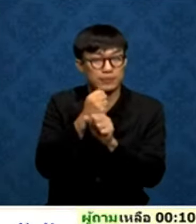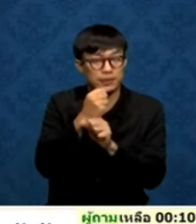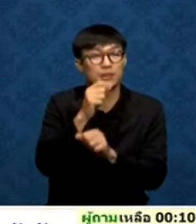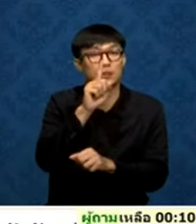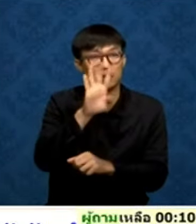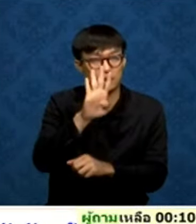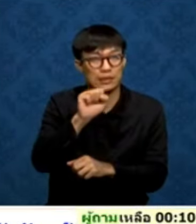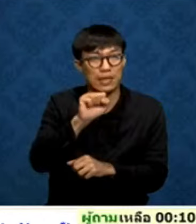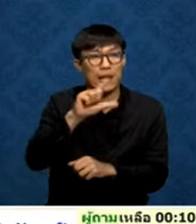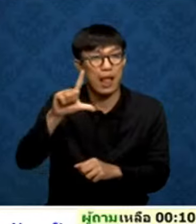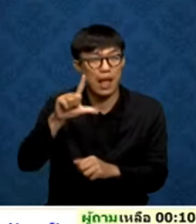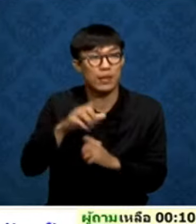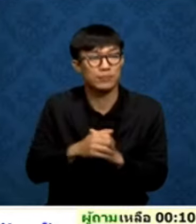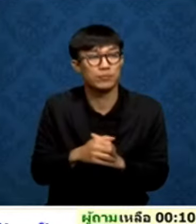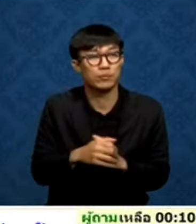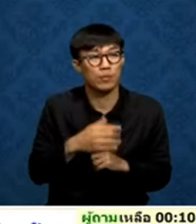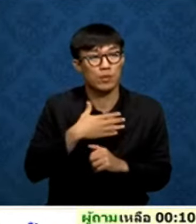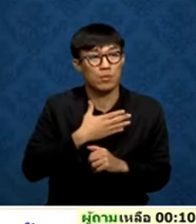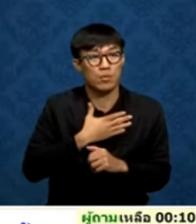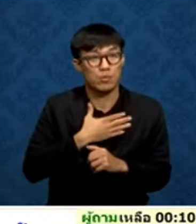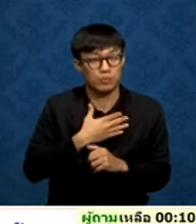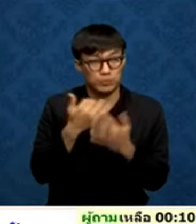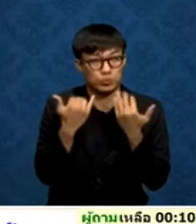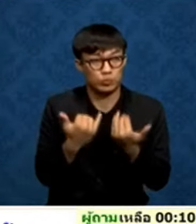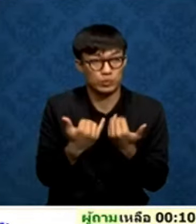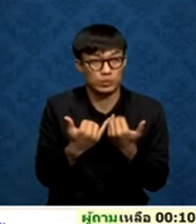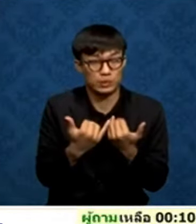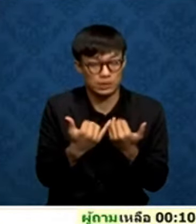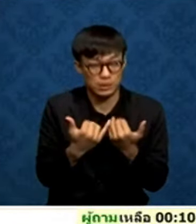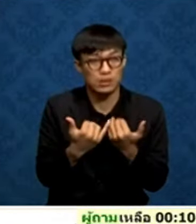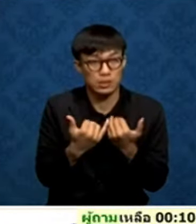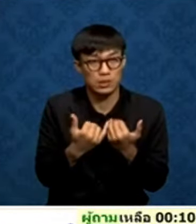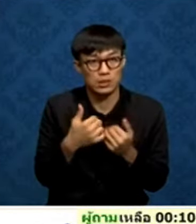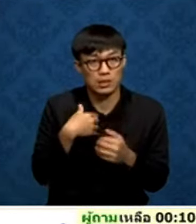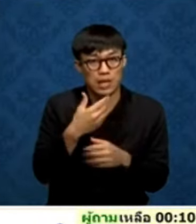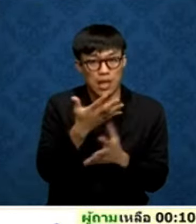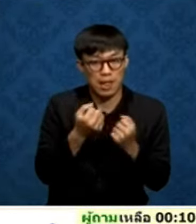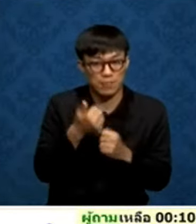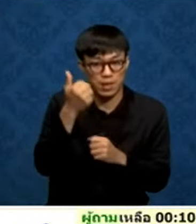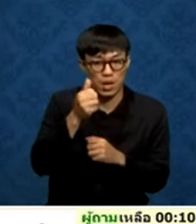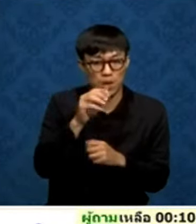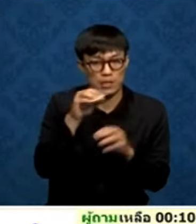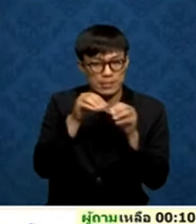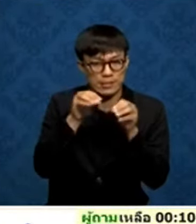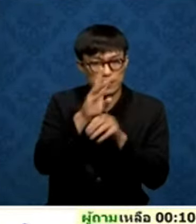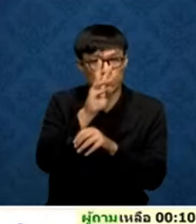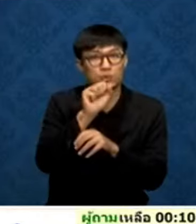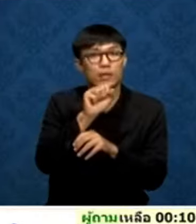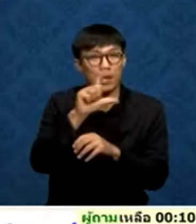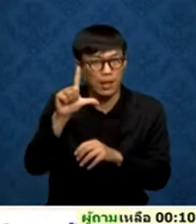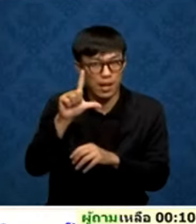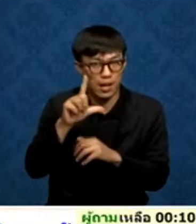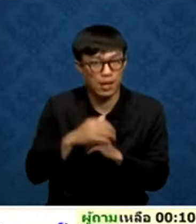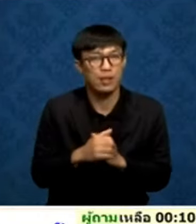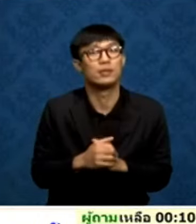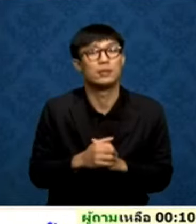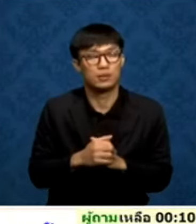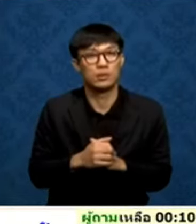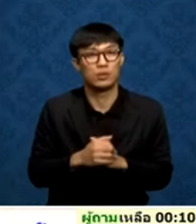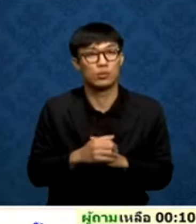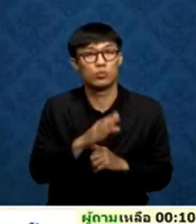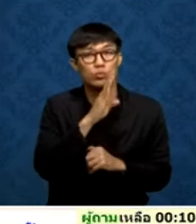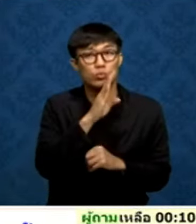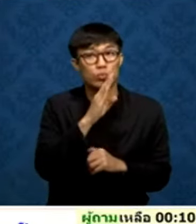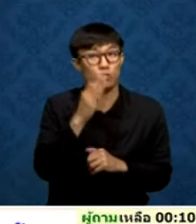คาดว่าผมคาดว่านะครับมาถึงวันนี้เนี่ยผมได้ยอดแล้วเกือบ 600,000 ล้านนะครับเท่าที่ถามตัวเลขดูแล้วก็ถ้าจะม